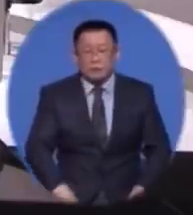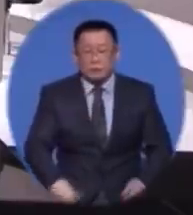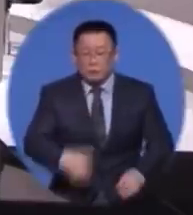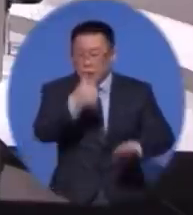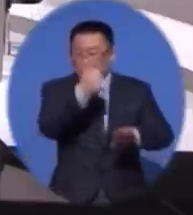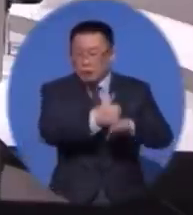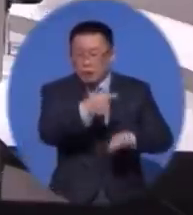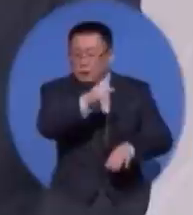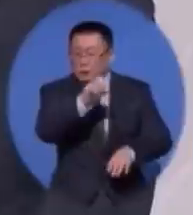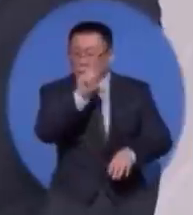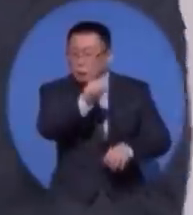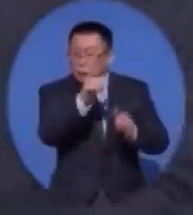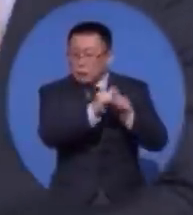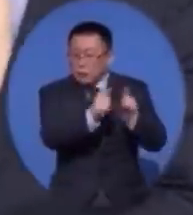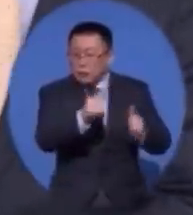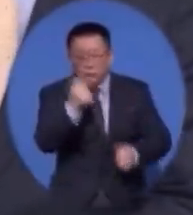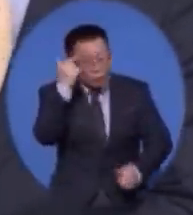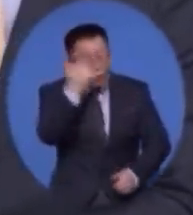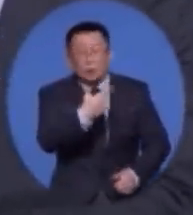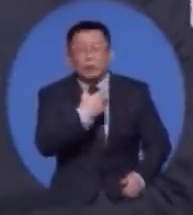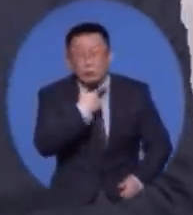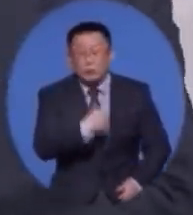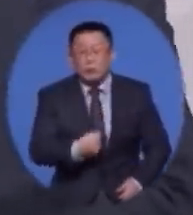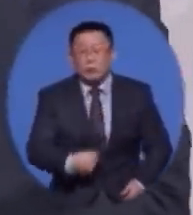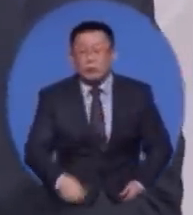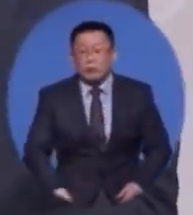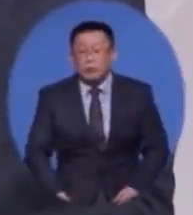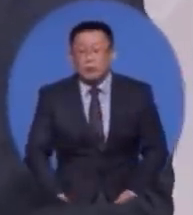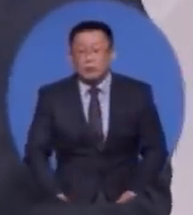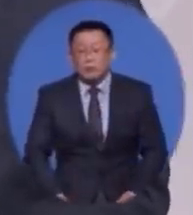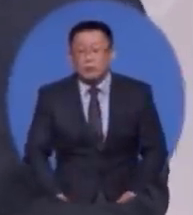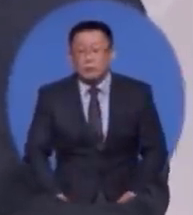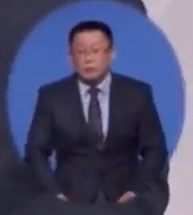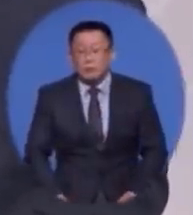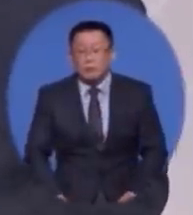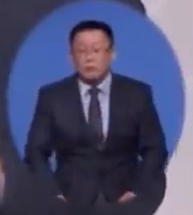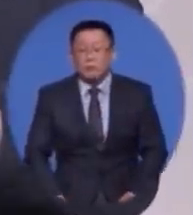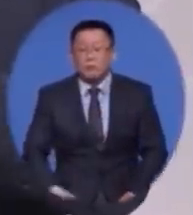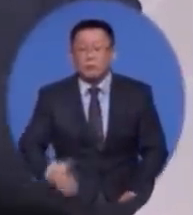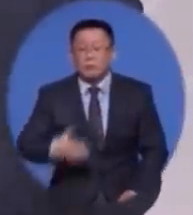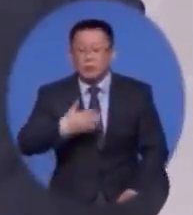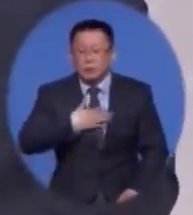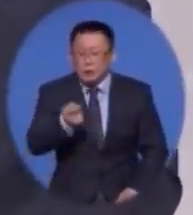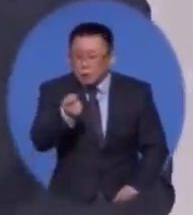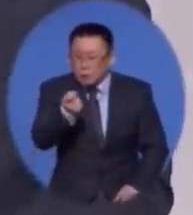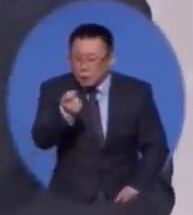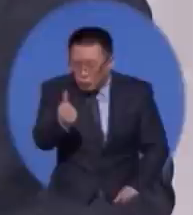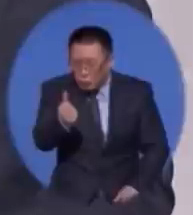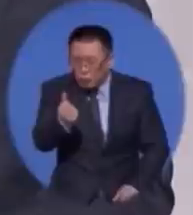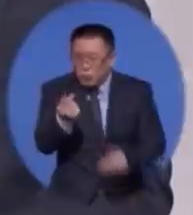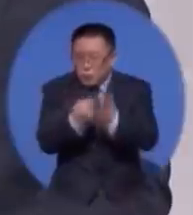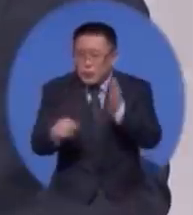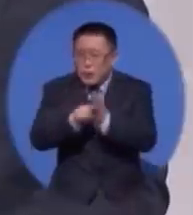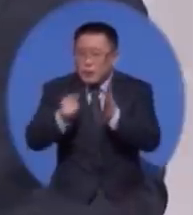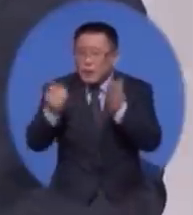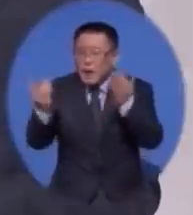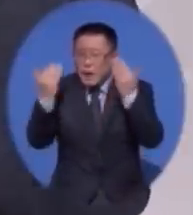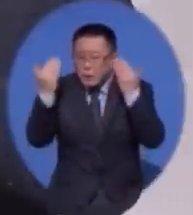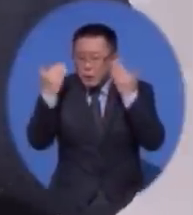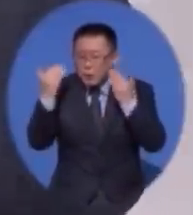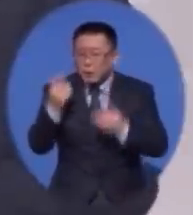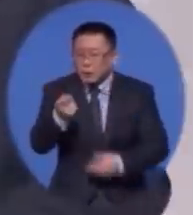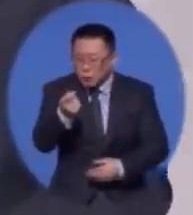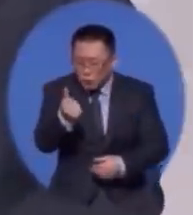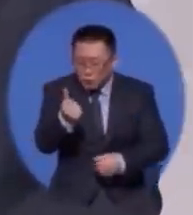김진태 후보한테 꼭 말씀을 물어보세요. 여쭤보려고 예, 그런 꼭 겁니다. 물어보시면 네. 좋겠습니다. 저는 소수를 위한 학교라든가